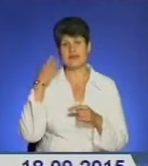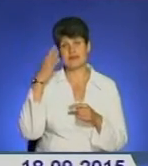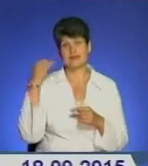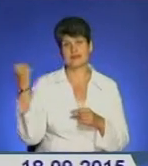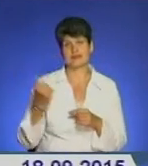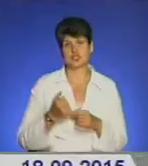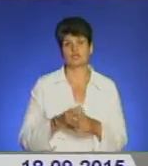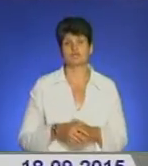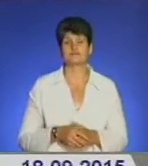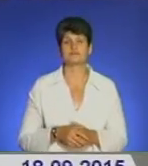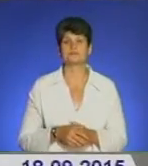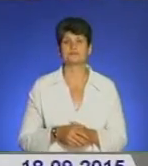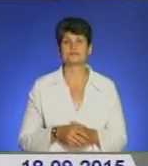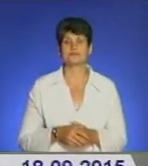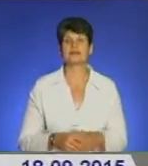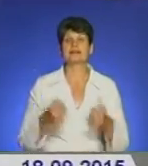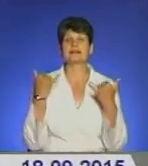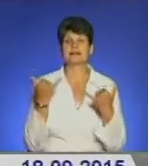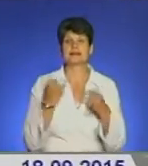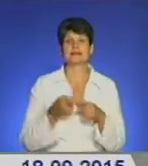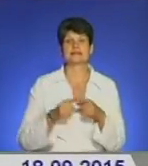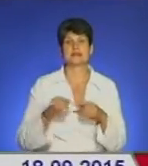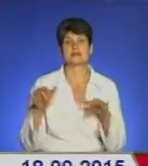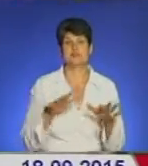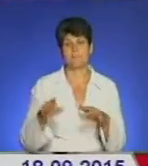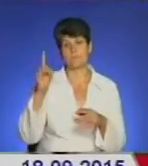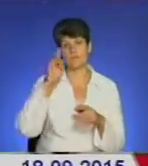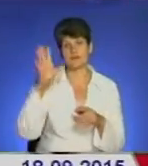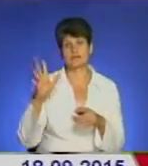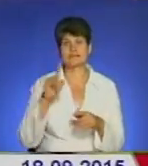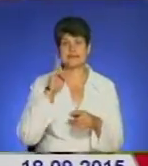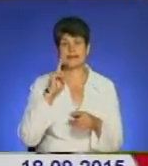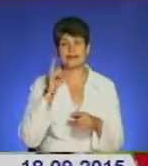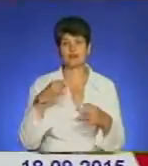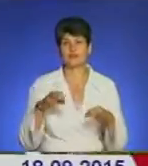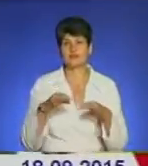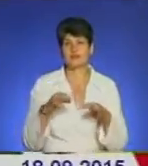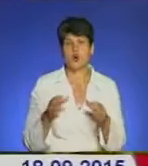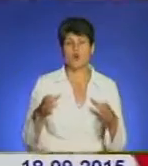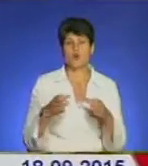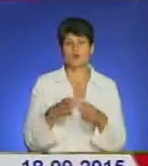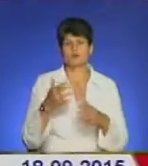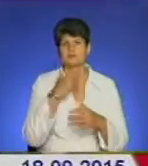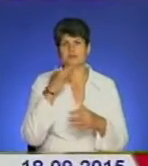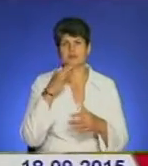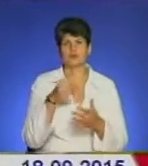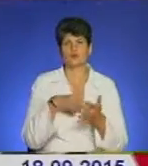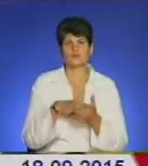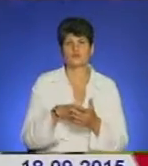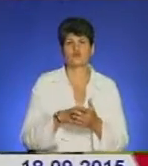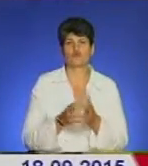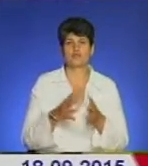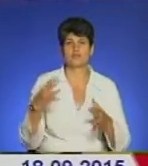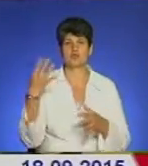мобільності. Нині такий спосіб популяризації зеленого транспорту охоплює тисячі міст у більш як 40